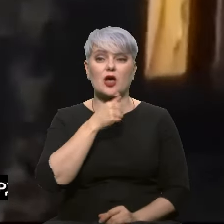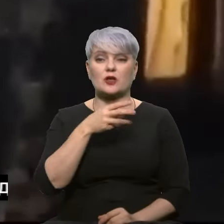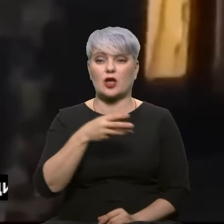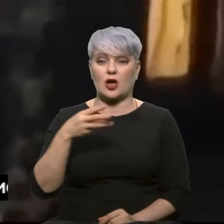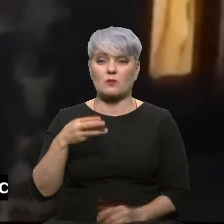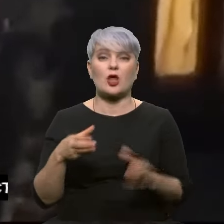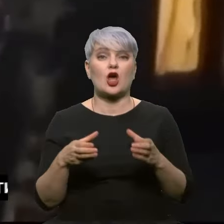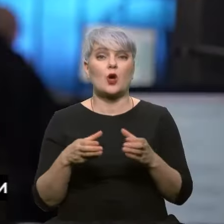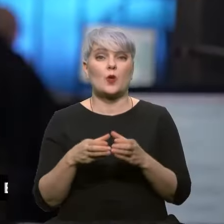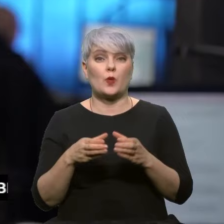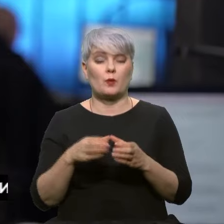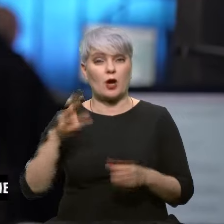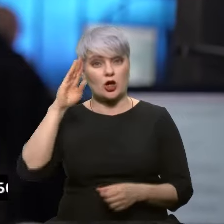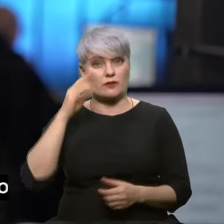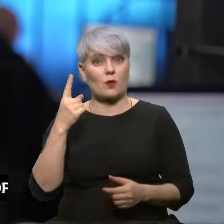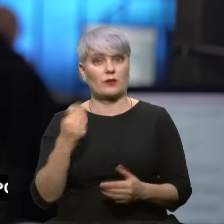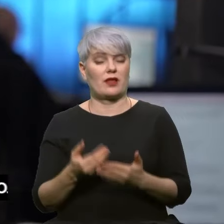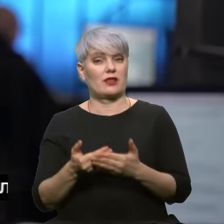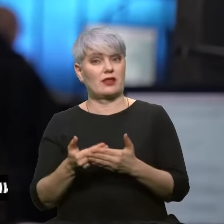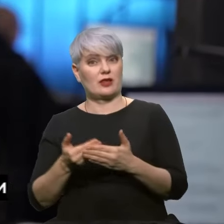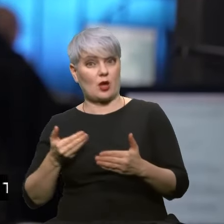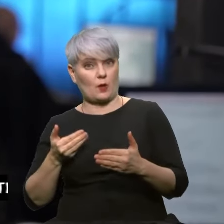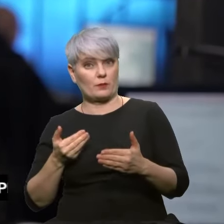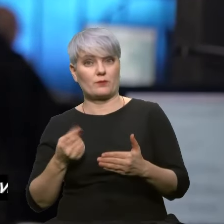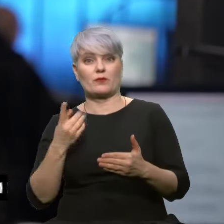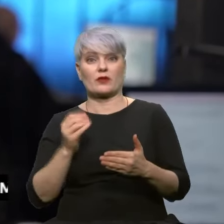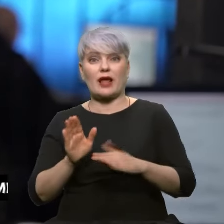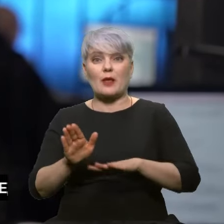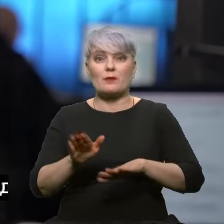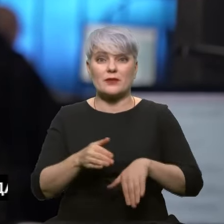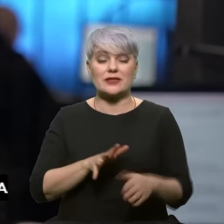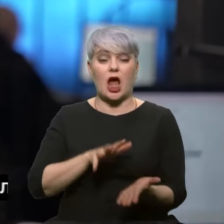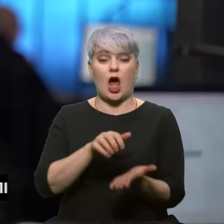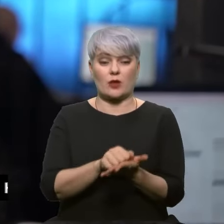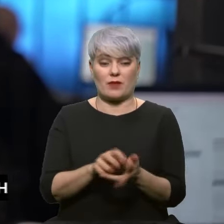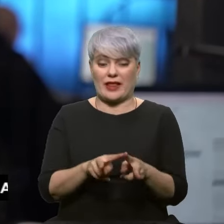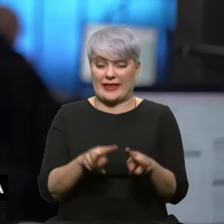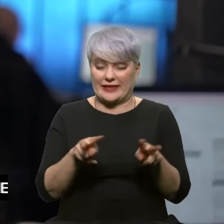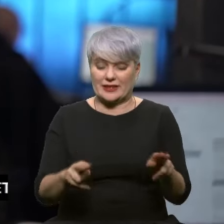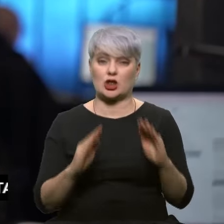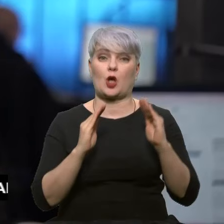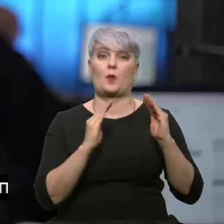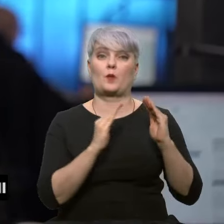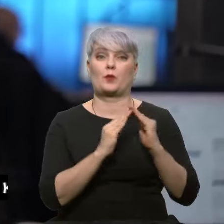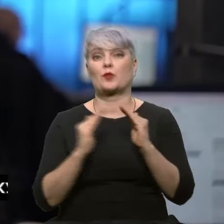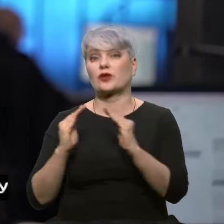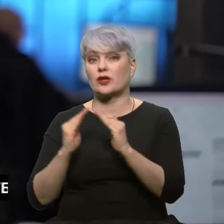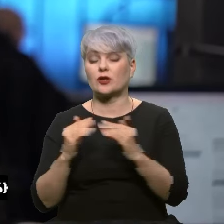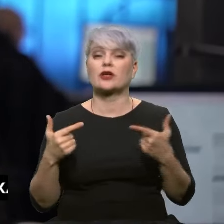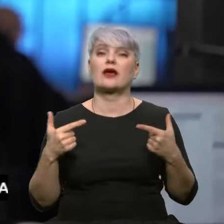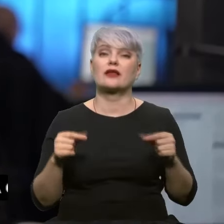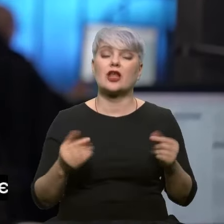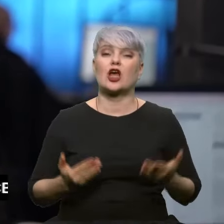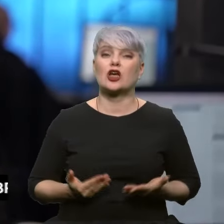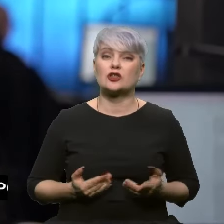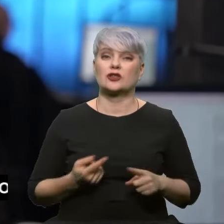це зробила група чоловіків, яка за день до і день після орендувала будиночки. Вони цікавились саме тим житлом, де мали проживати